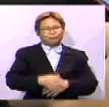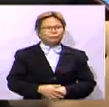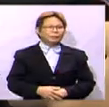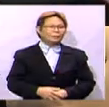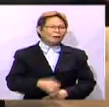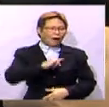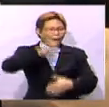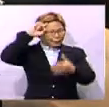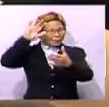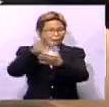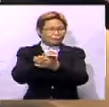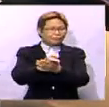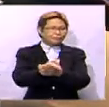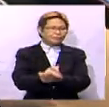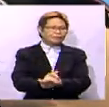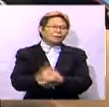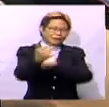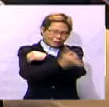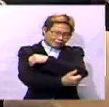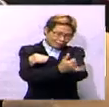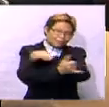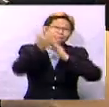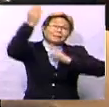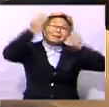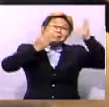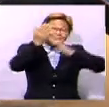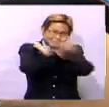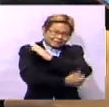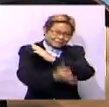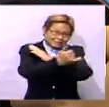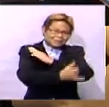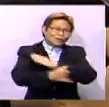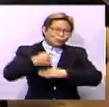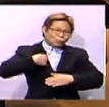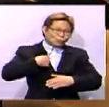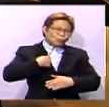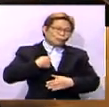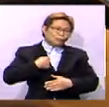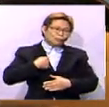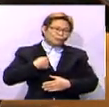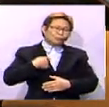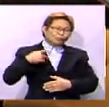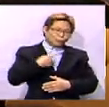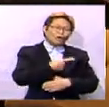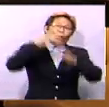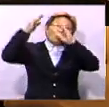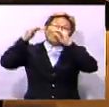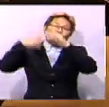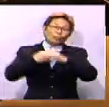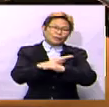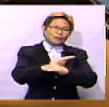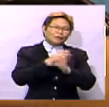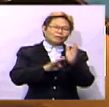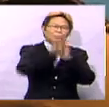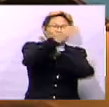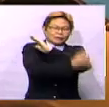And I believe that for a country of ours position of which hopefully we will become a developed